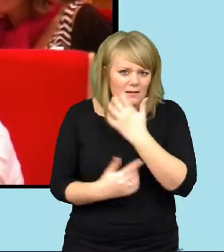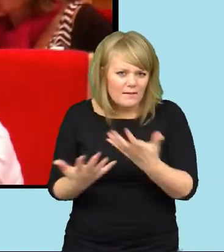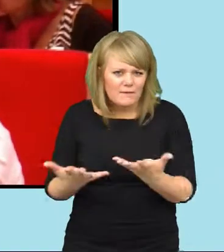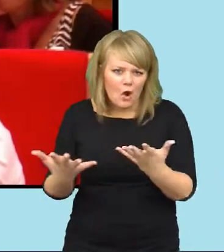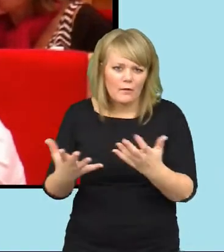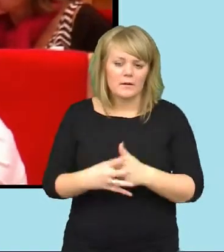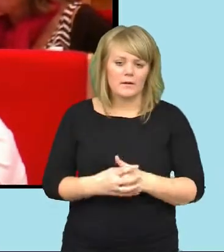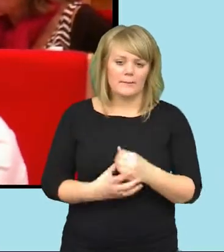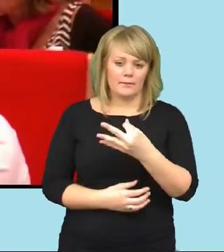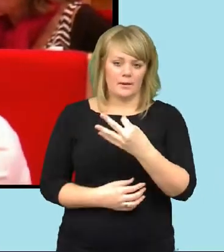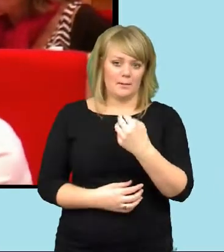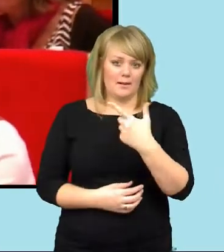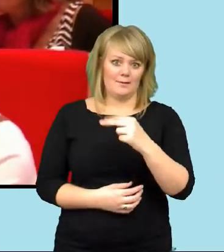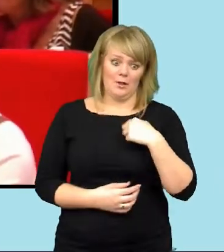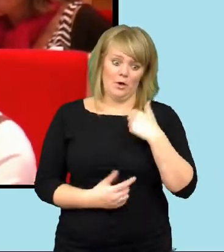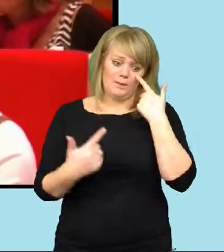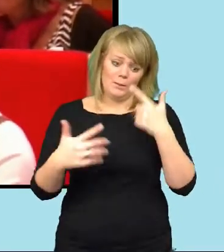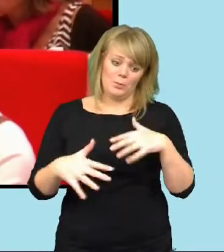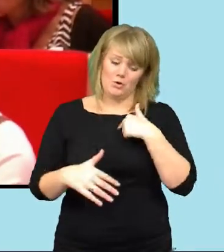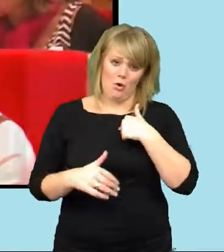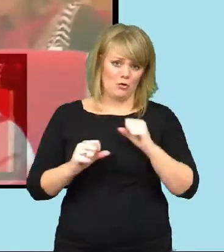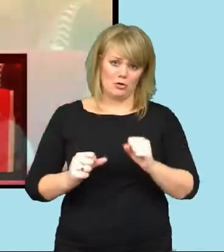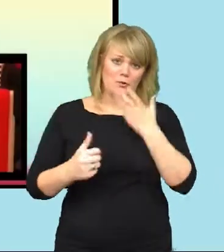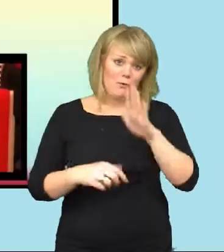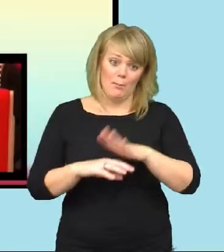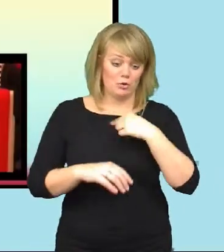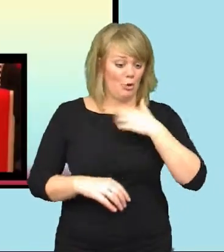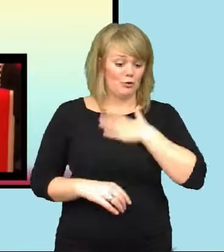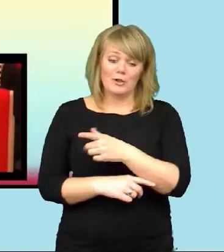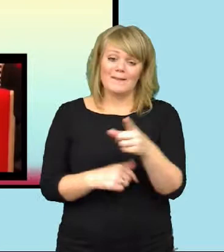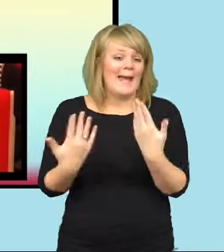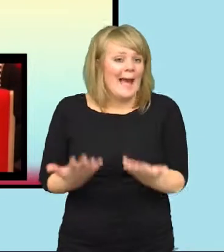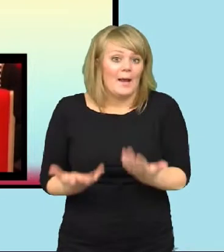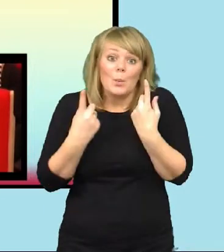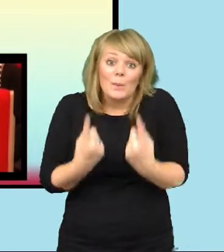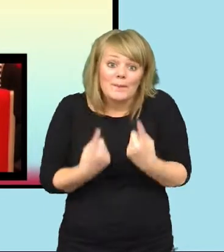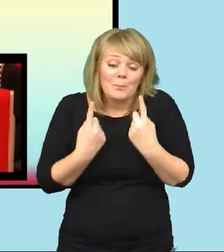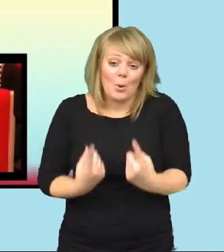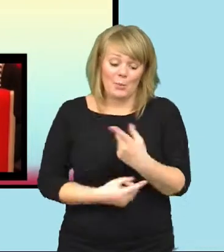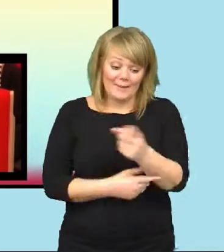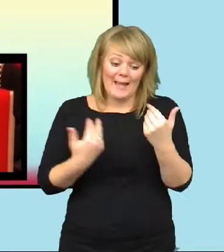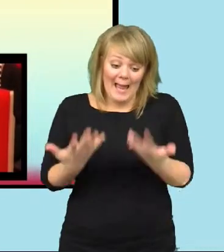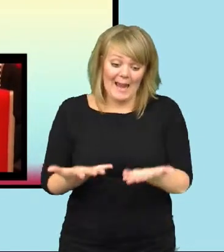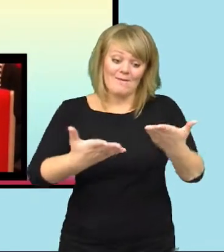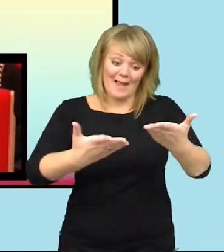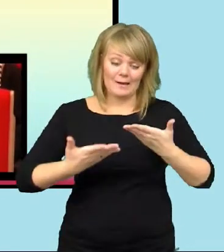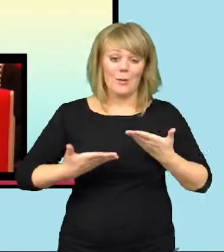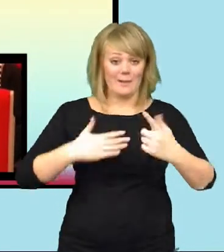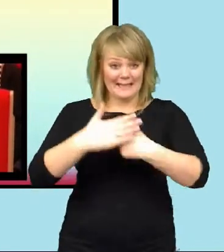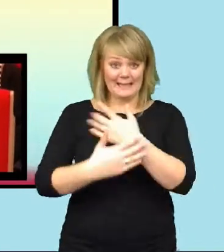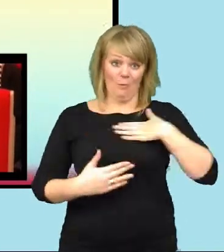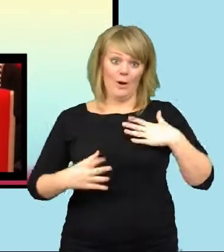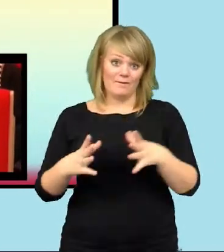Jag ska nog inte besvara den frågan. Jag tycker ni är helt underbara och ni är välkomna in i vår familj. Har